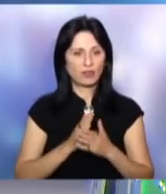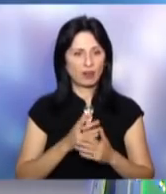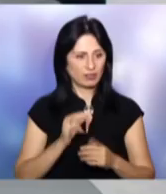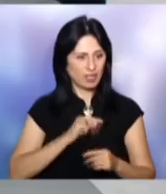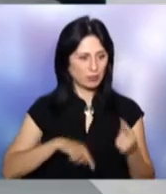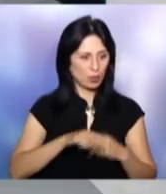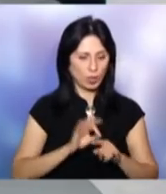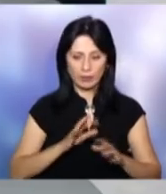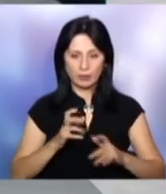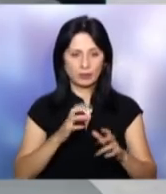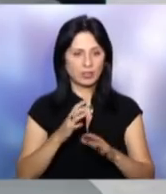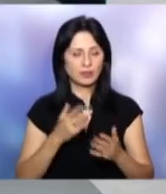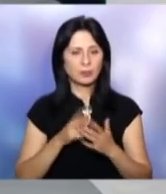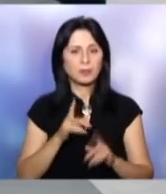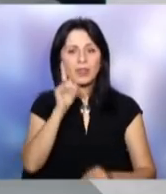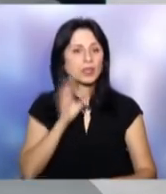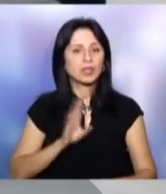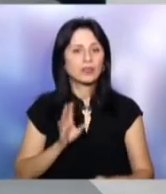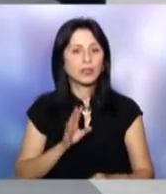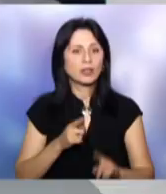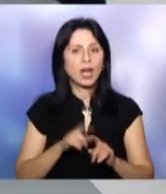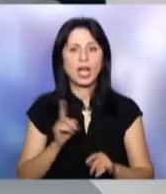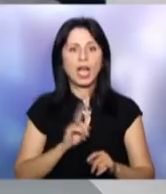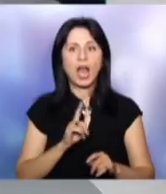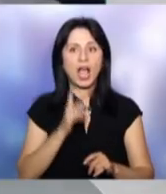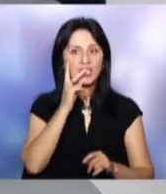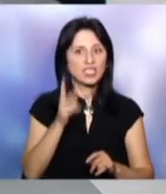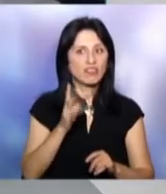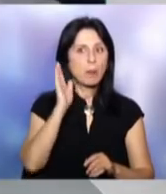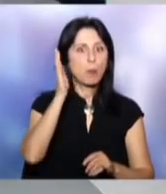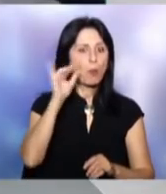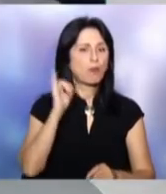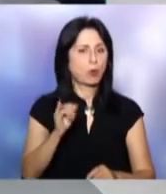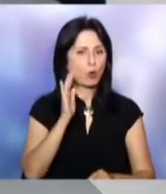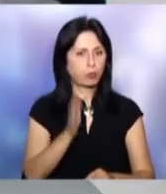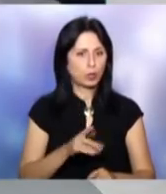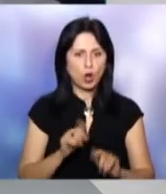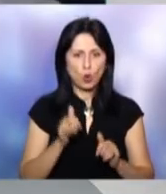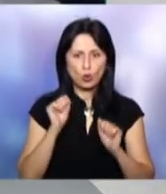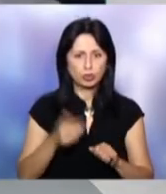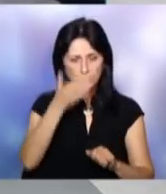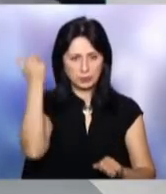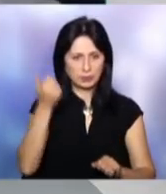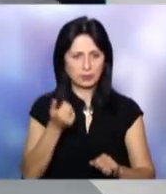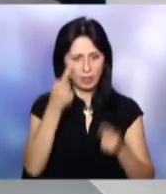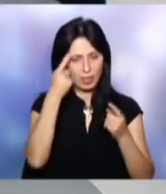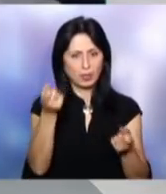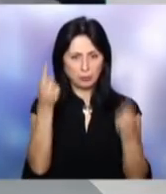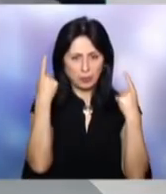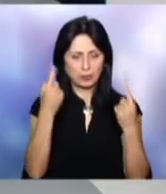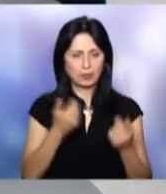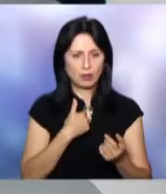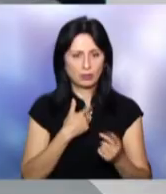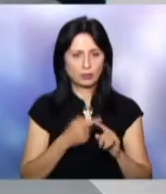ვარ. სულ რაღაც ის მაქვს, თითქოს რაღაცას ვხედავს ამომავლოდ. როგორ შეიძლება და თუ შეიძლება ამისგან თავის